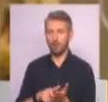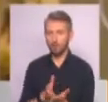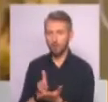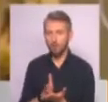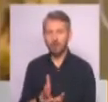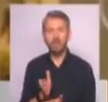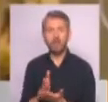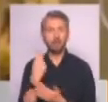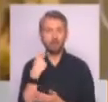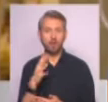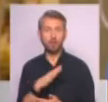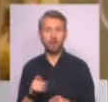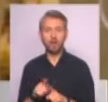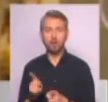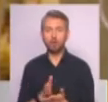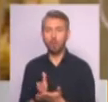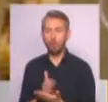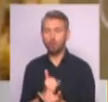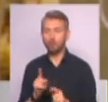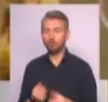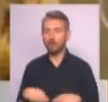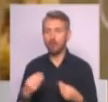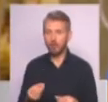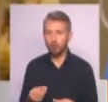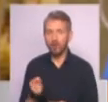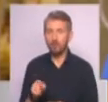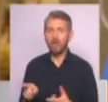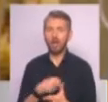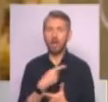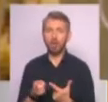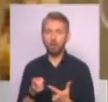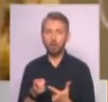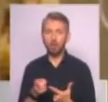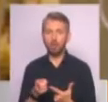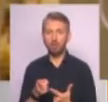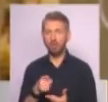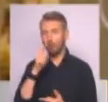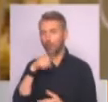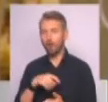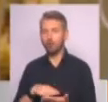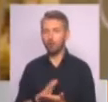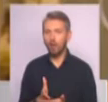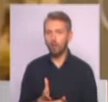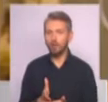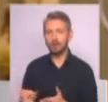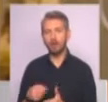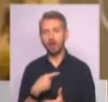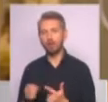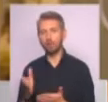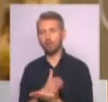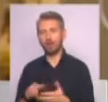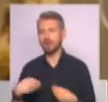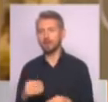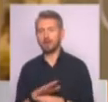ж буває так, що послуги, ті, що надаються, вони або неналежної якості, або взагалі не